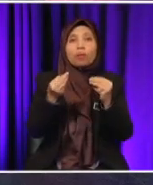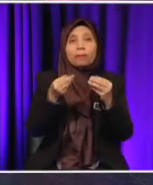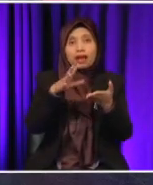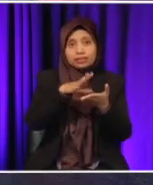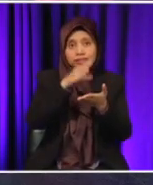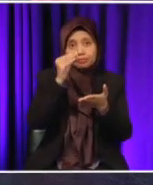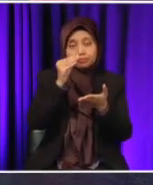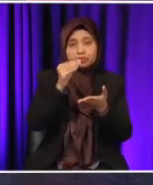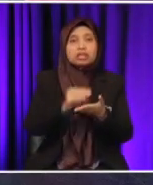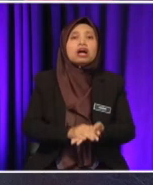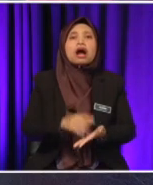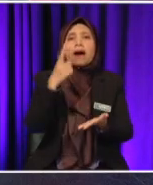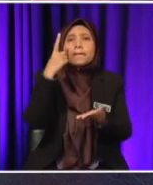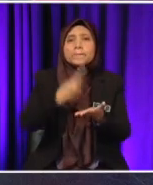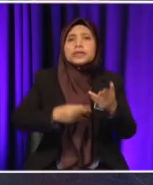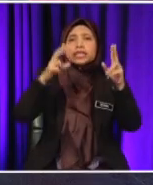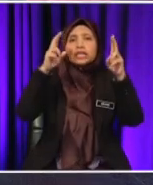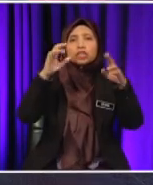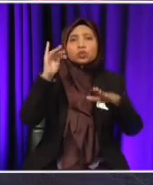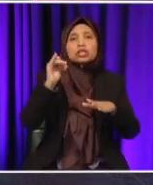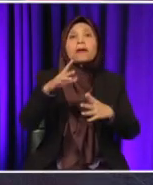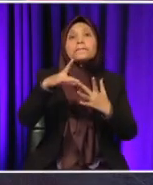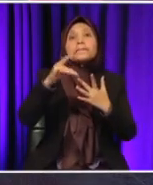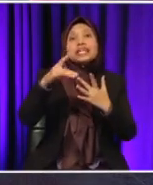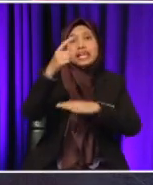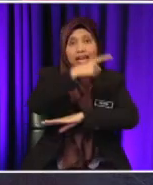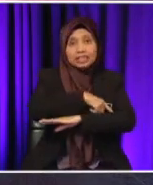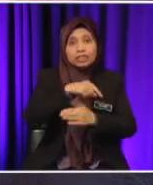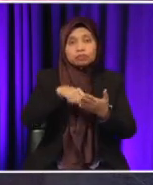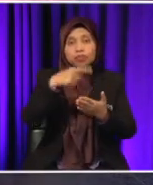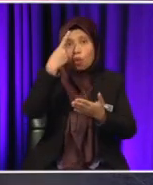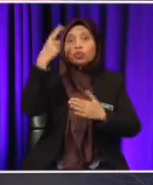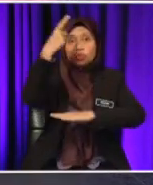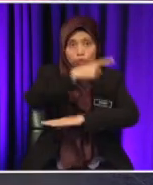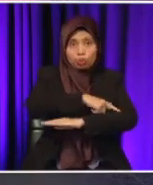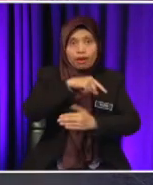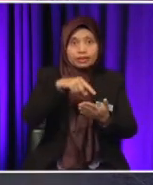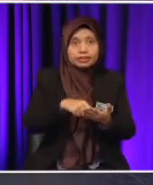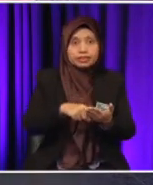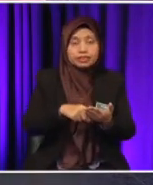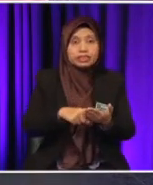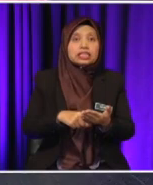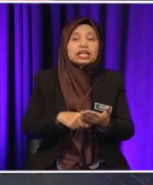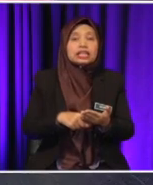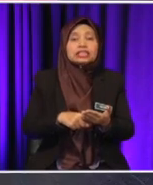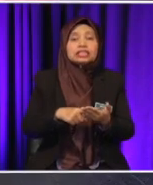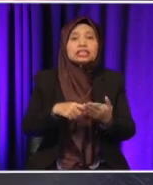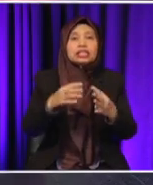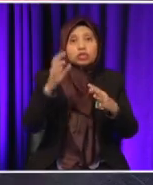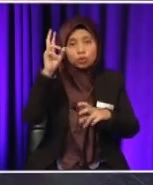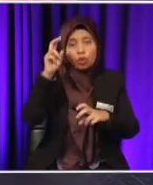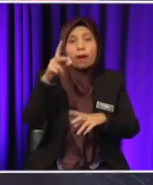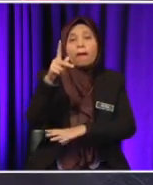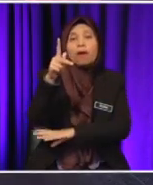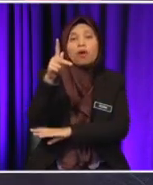pilih untuk pembelajaran Oke untuk hari ini kita tengok keseruan melalui komunikatif dari sudut prosa